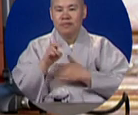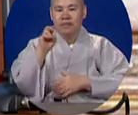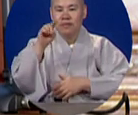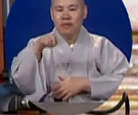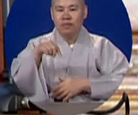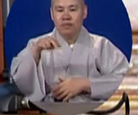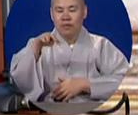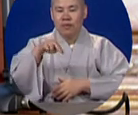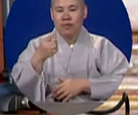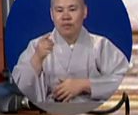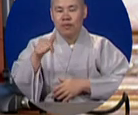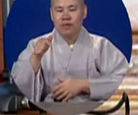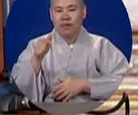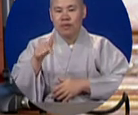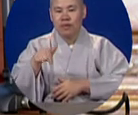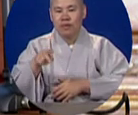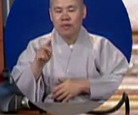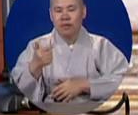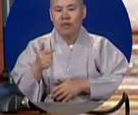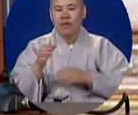이것이 보는 바가 없는 것이다